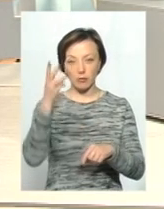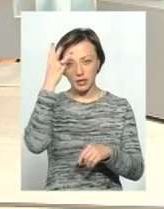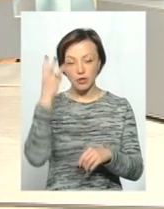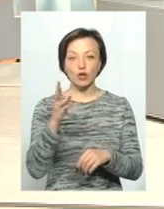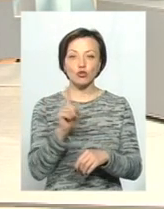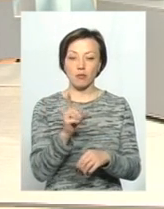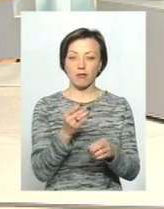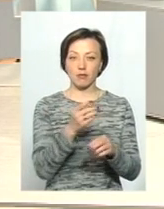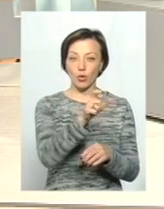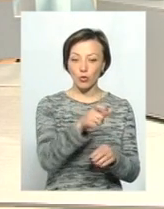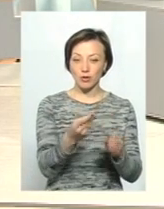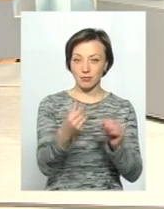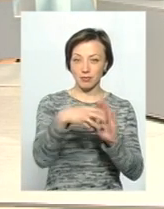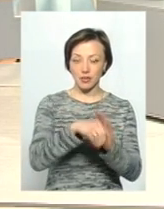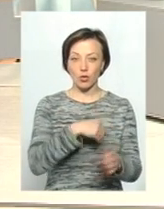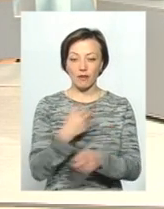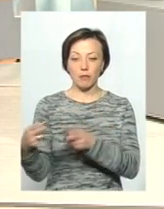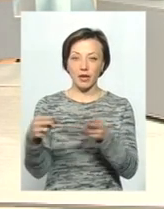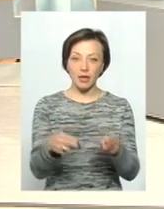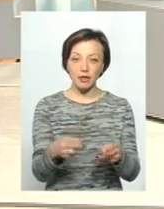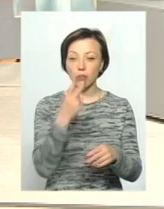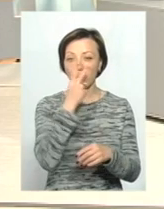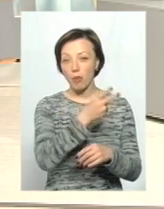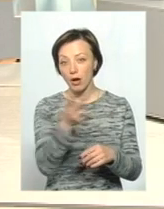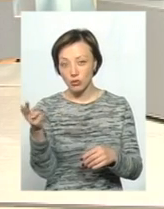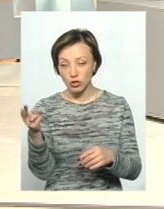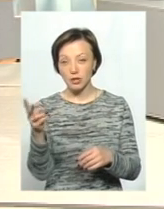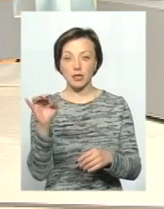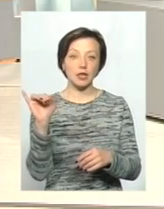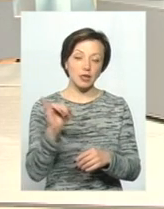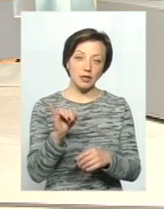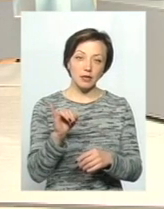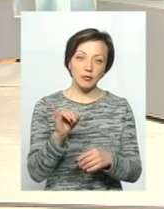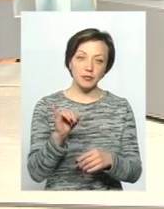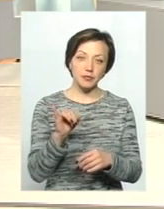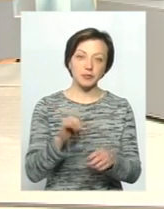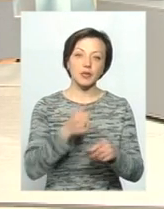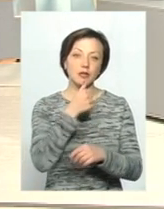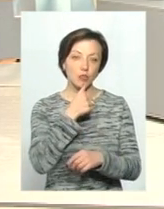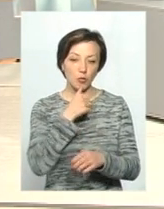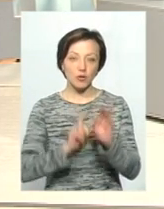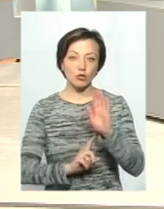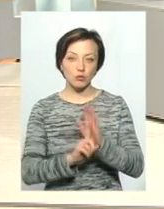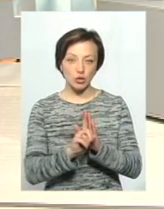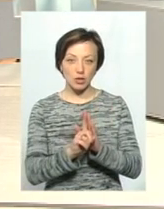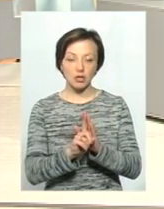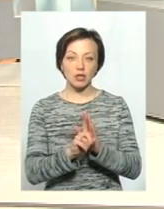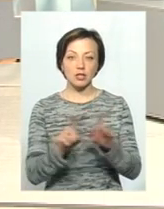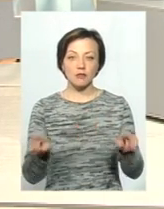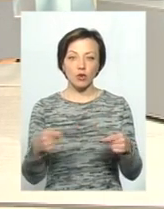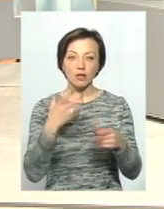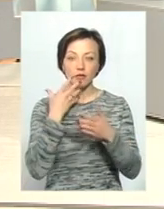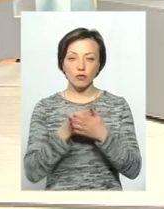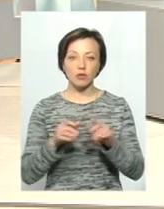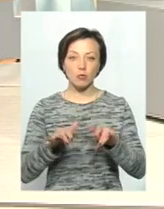аби він захотів приїхати сюди, його побачити і спробувати розпочати створити свою